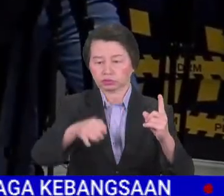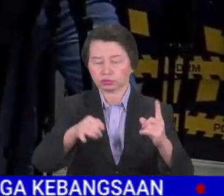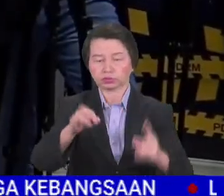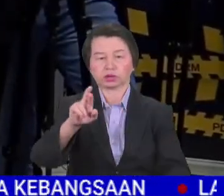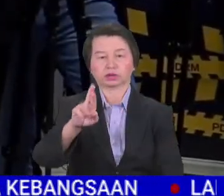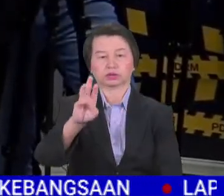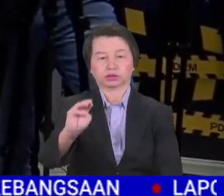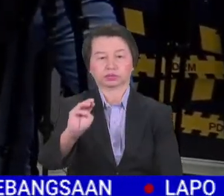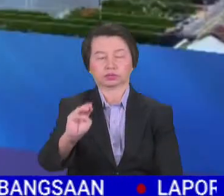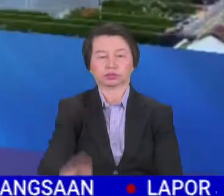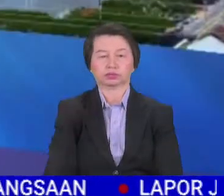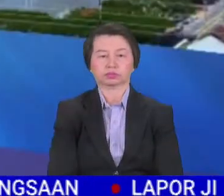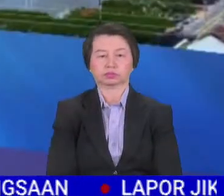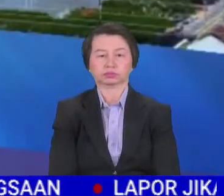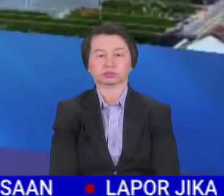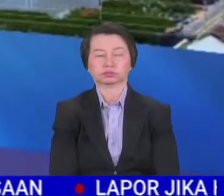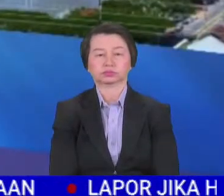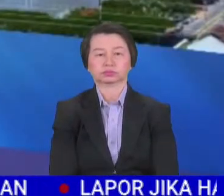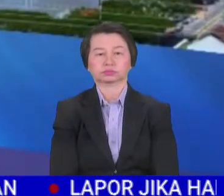RM1.9 juta.